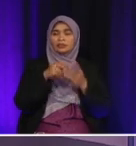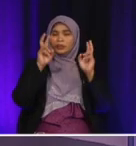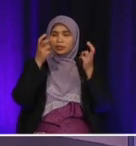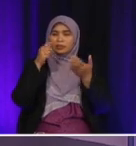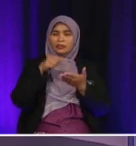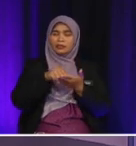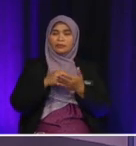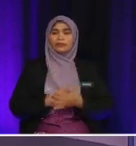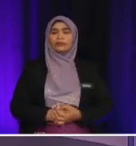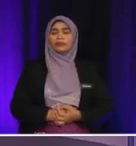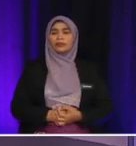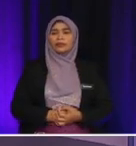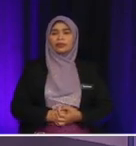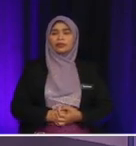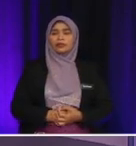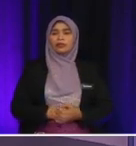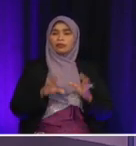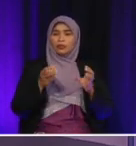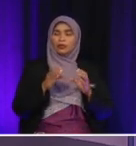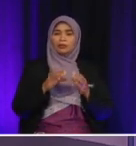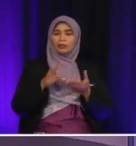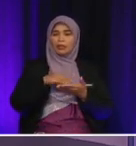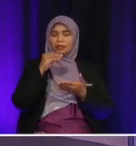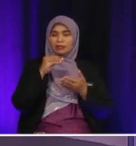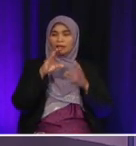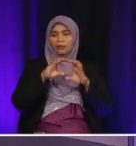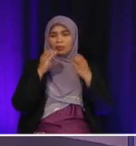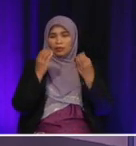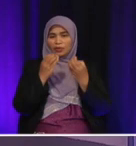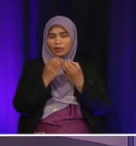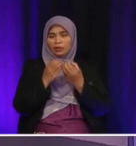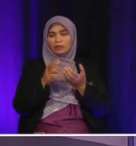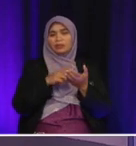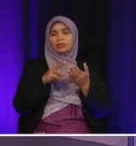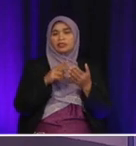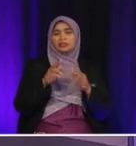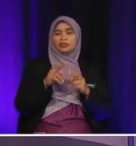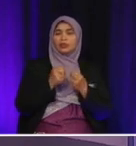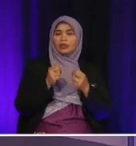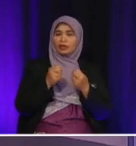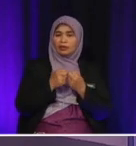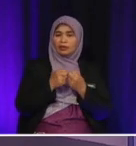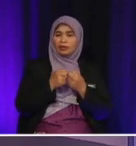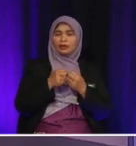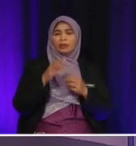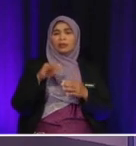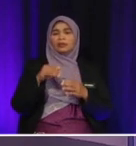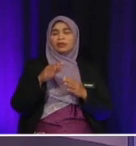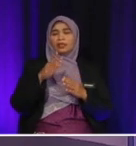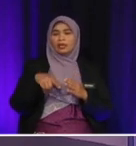ya adakan study grup kan adakan nota-nota Anda masih lagi tidak terlambat insya-allah